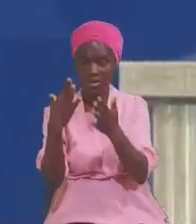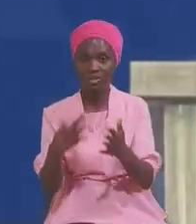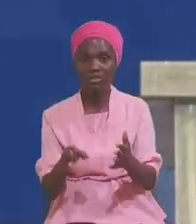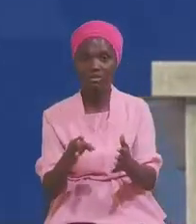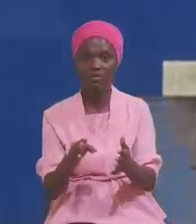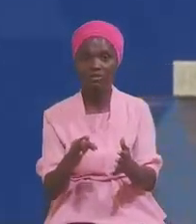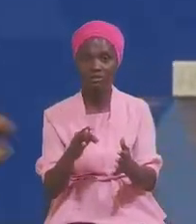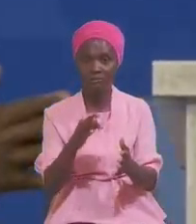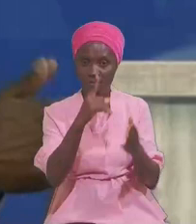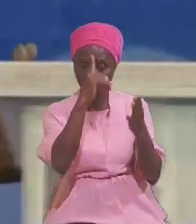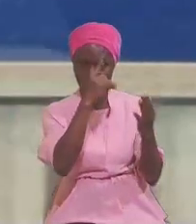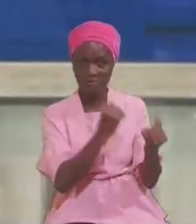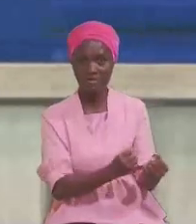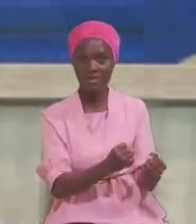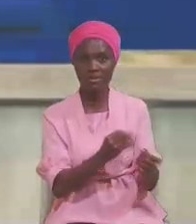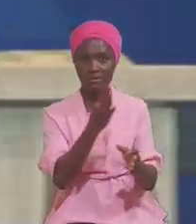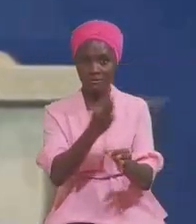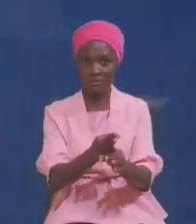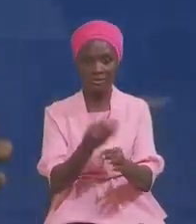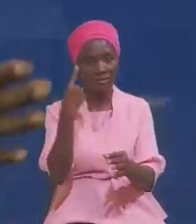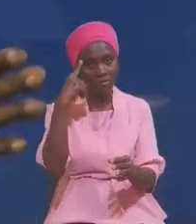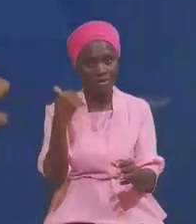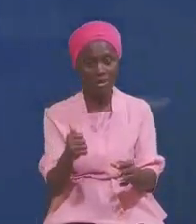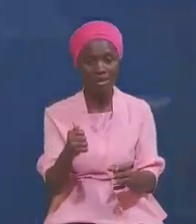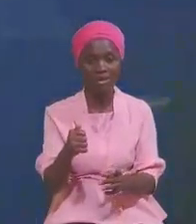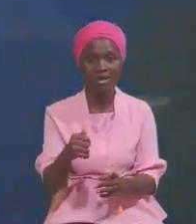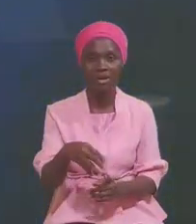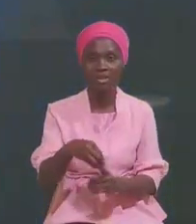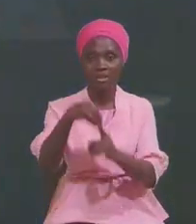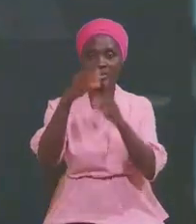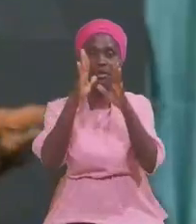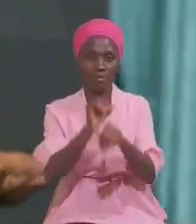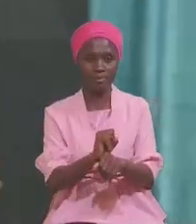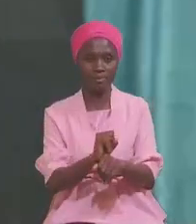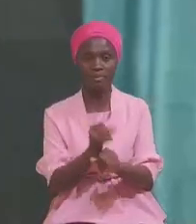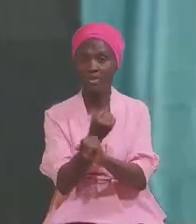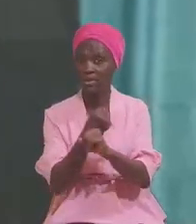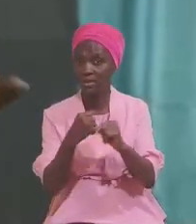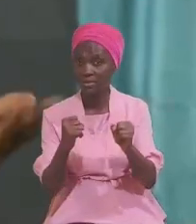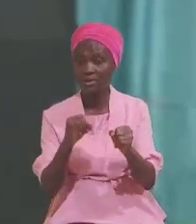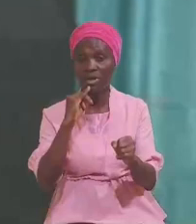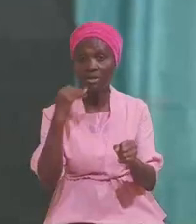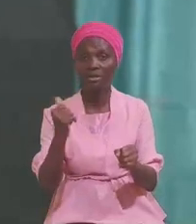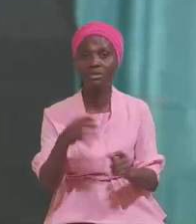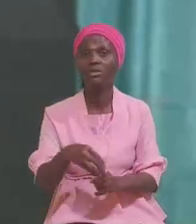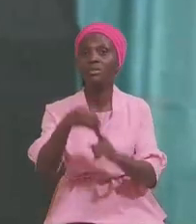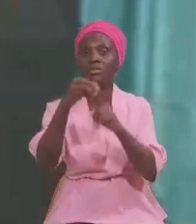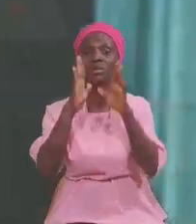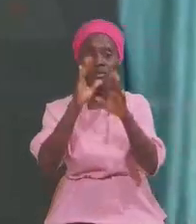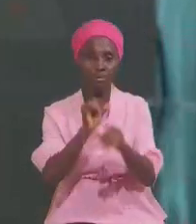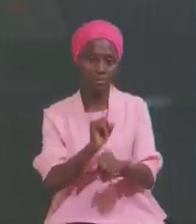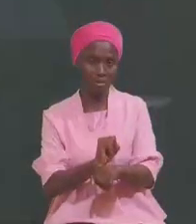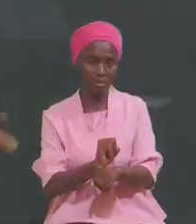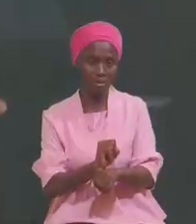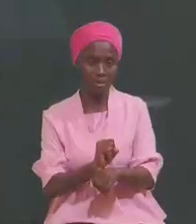spécial de l'obéissance de la foi. Oui, le salut est un miracle spécial. Oui,